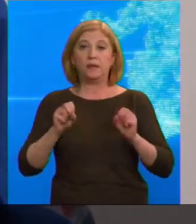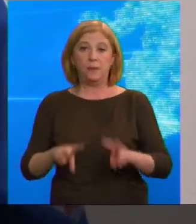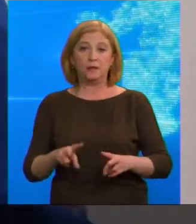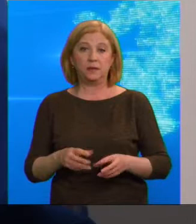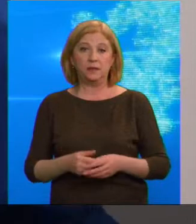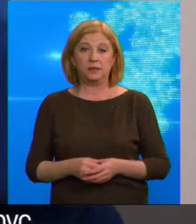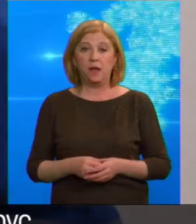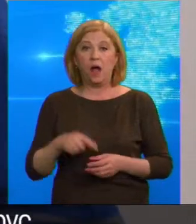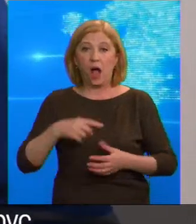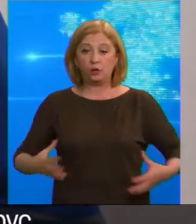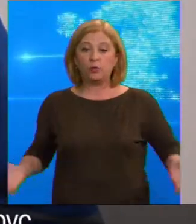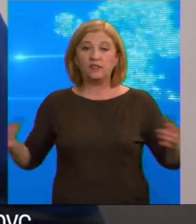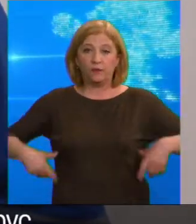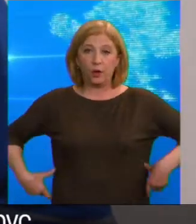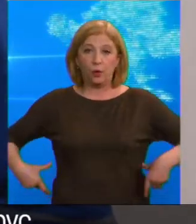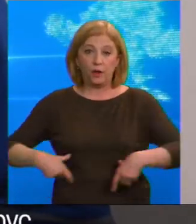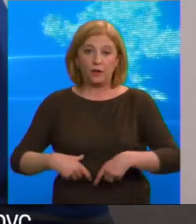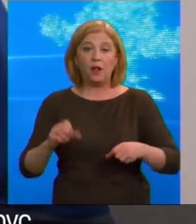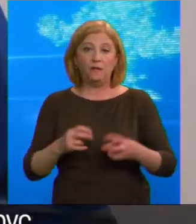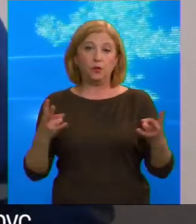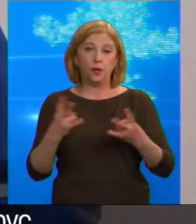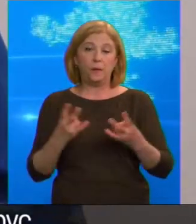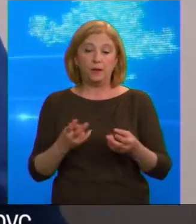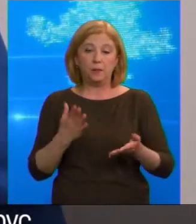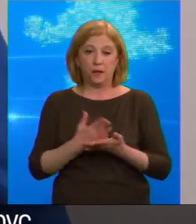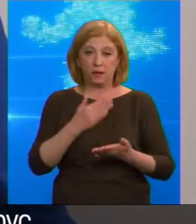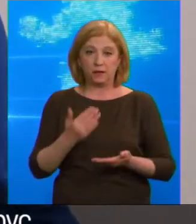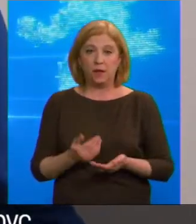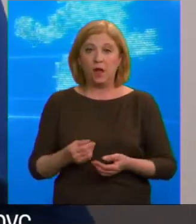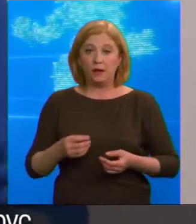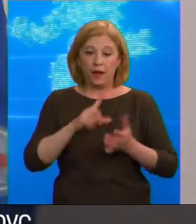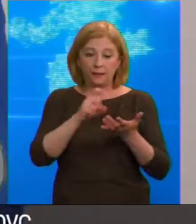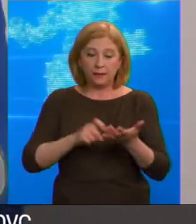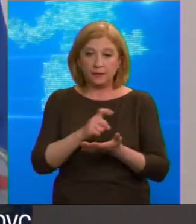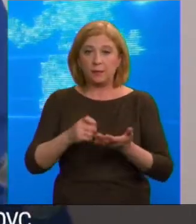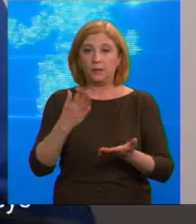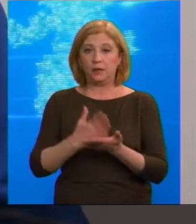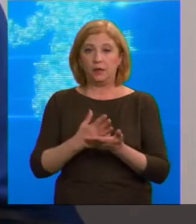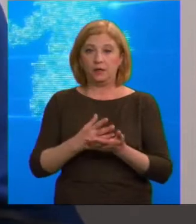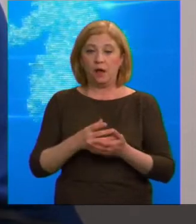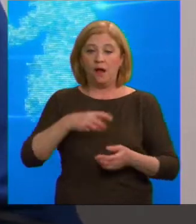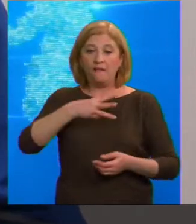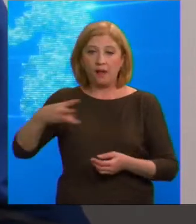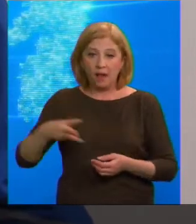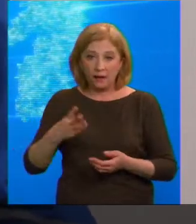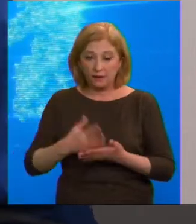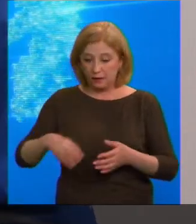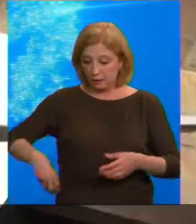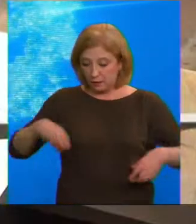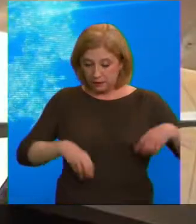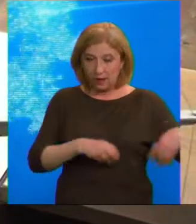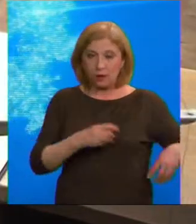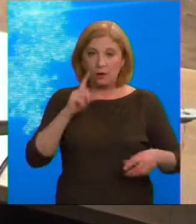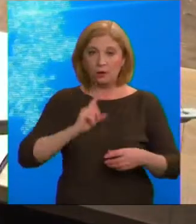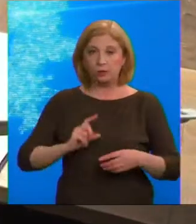тут сверху одела такое, то есть все необходимое под рукой. То есть антисептик побрызгал, вот фонарик, если что, где-то ночью посветим.